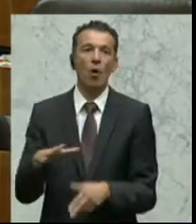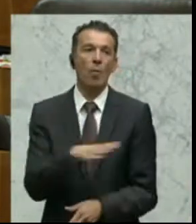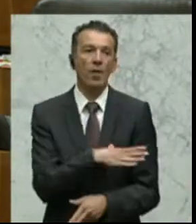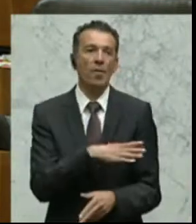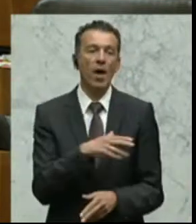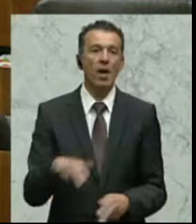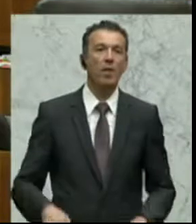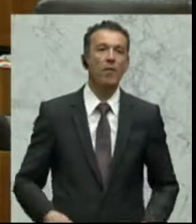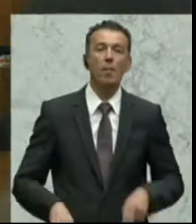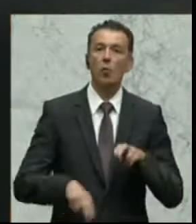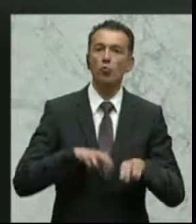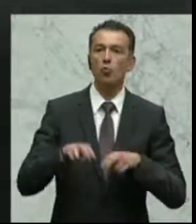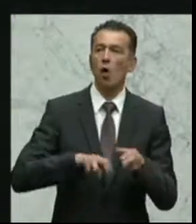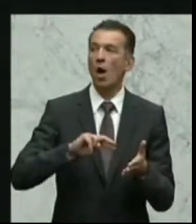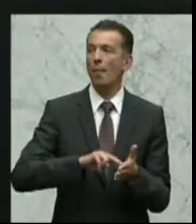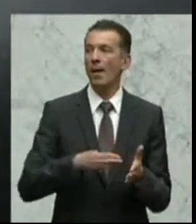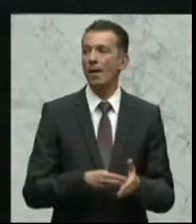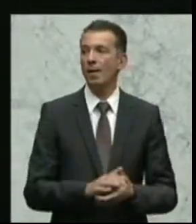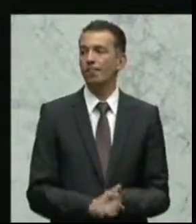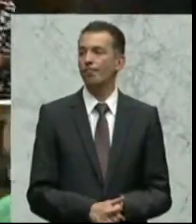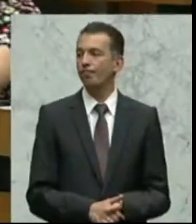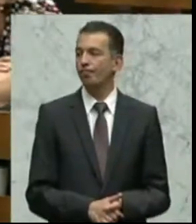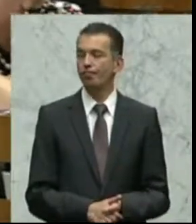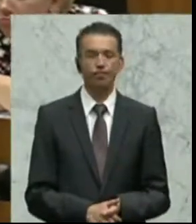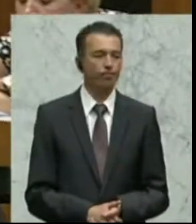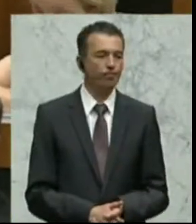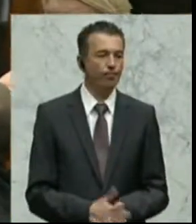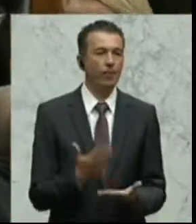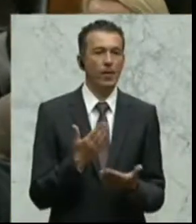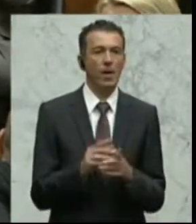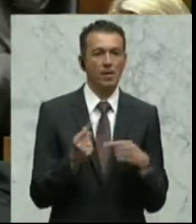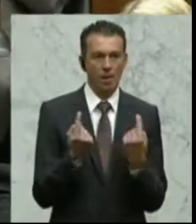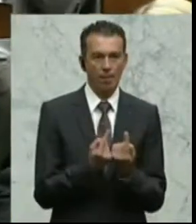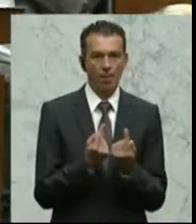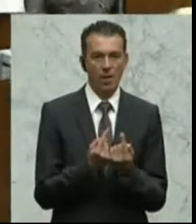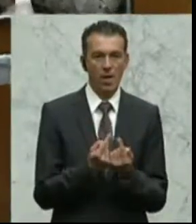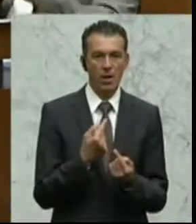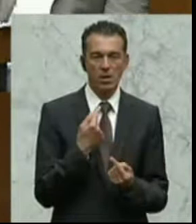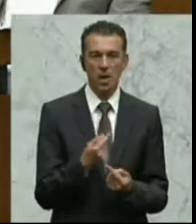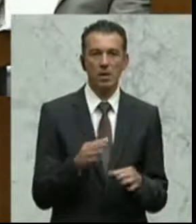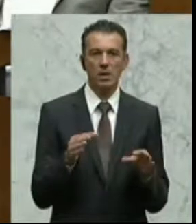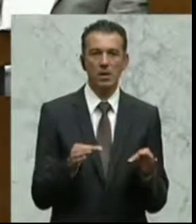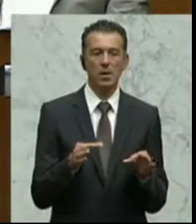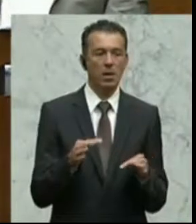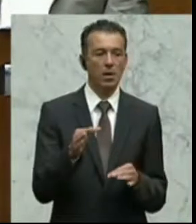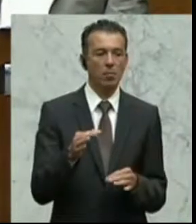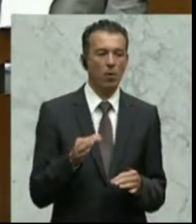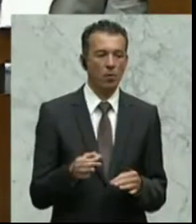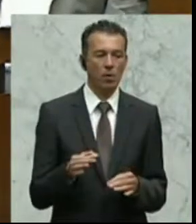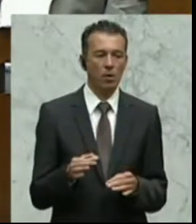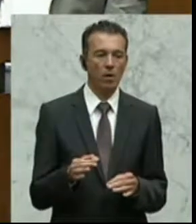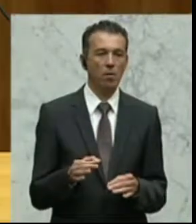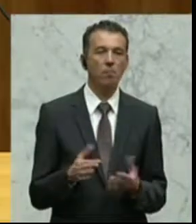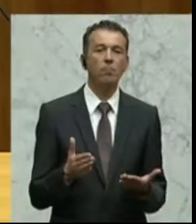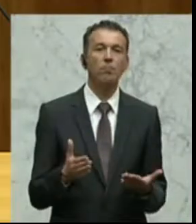Vermögensteuerpläne. Deshalb sagen wir, 10% für die Unternehmen, die in unserem Land